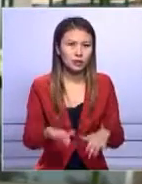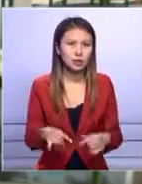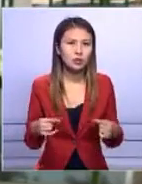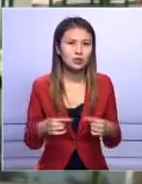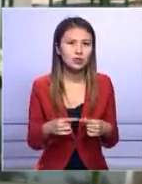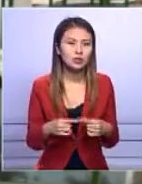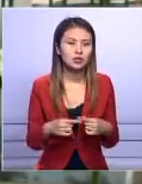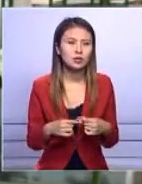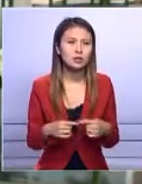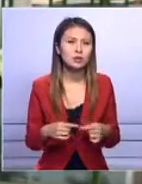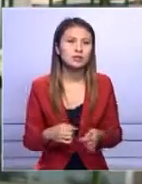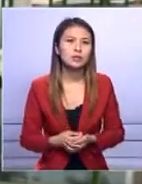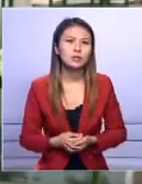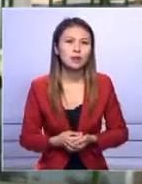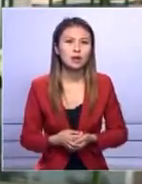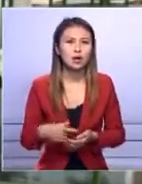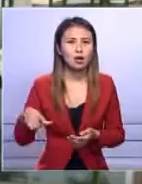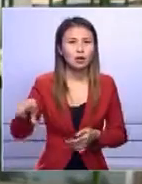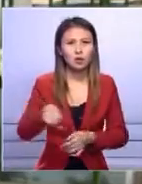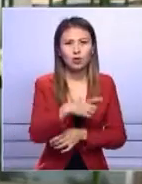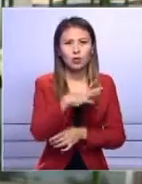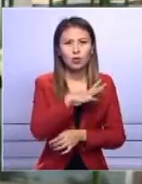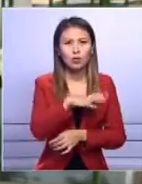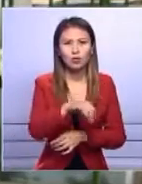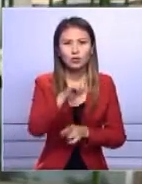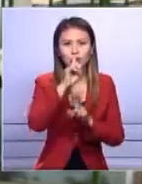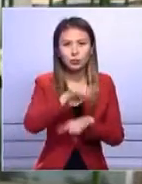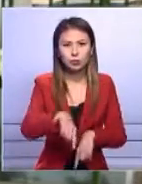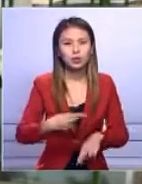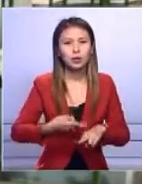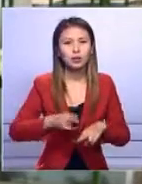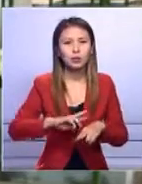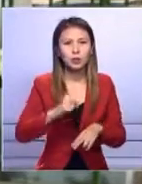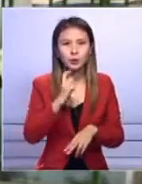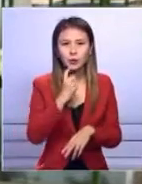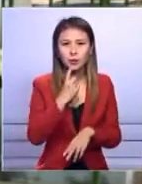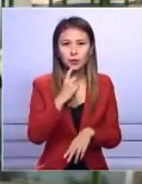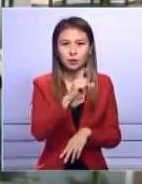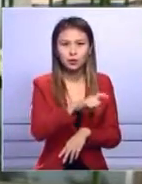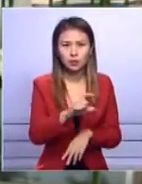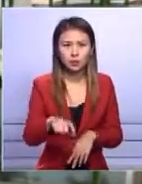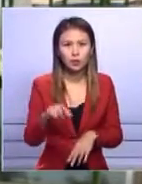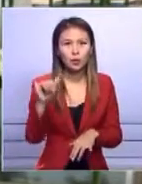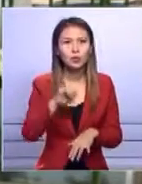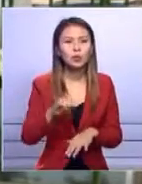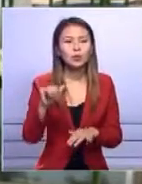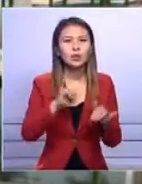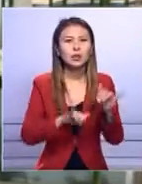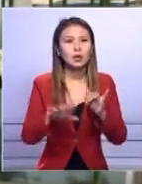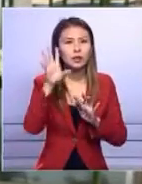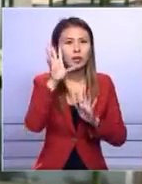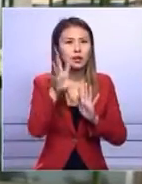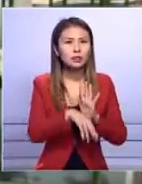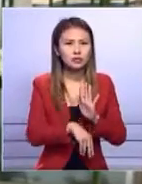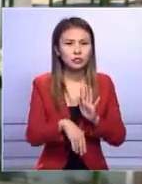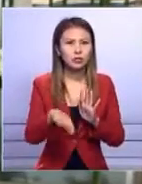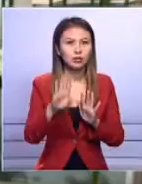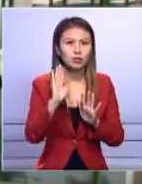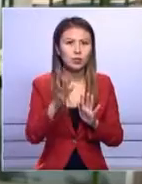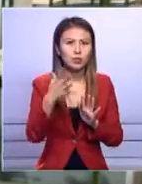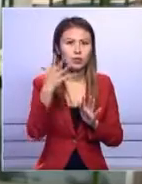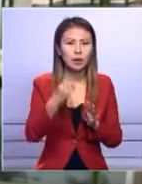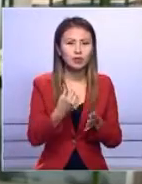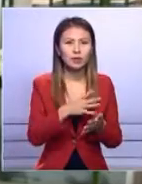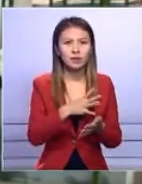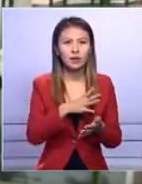жолдың торабы жол болмай қалады. Өте қиындық болады. Осында қонып 2-3-5 күн, 10 күнге